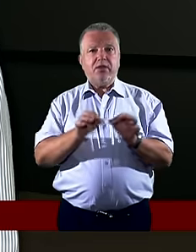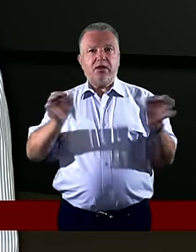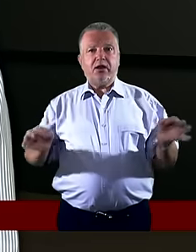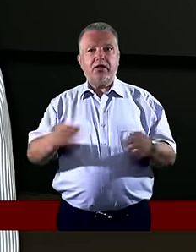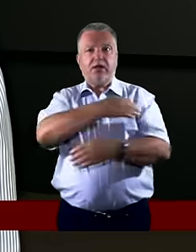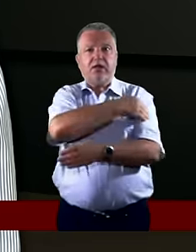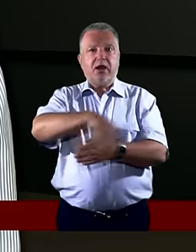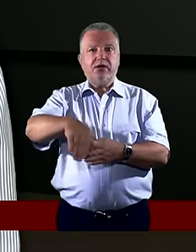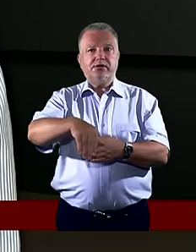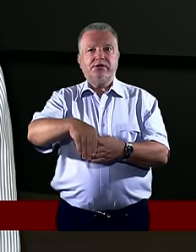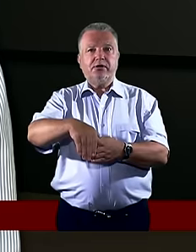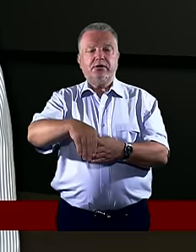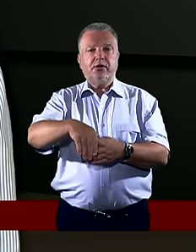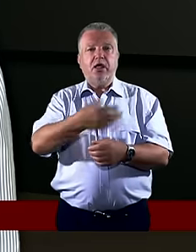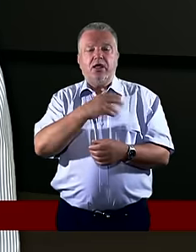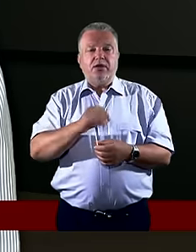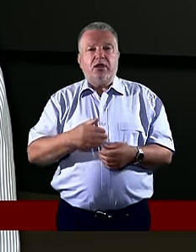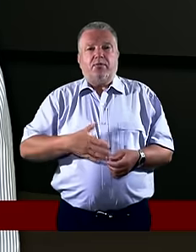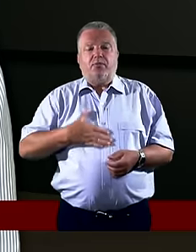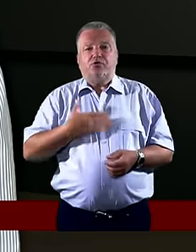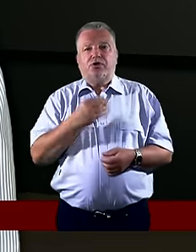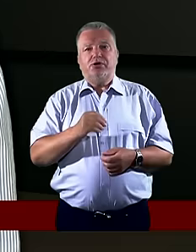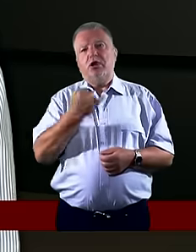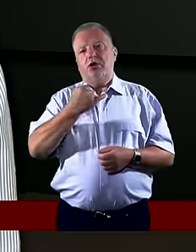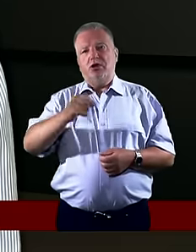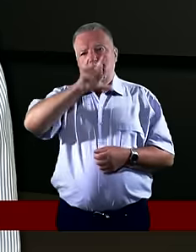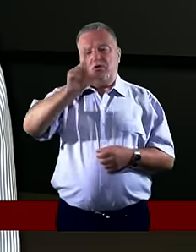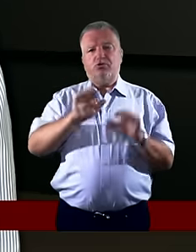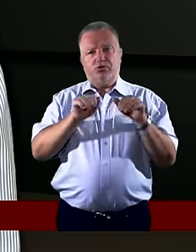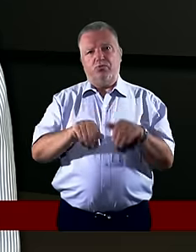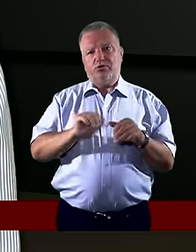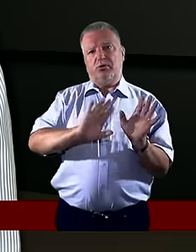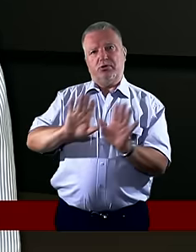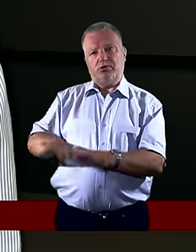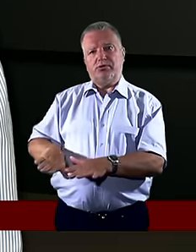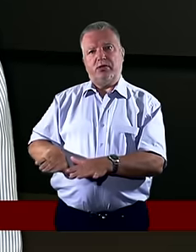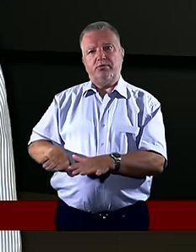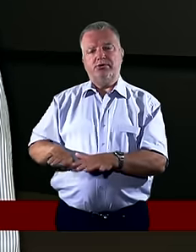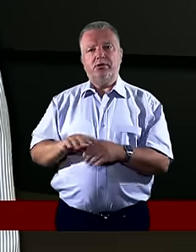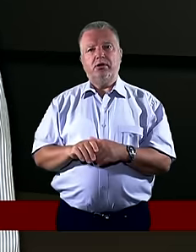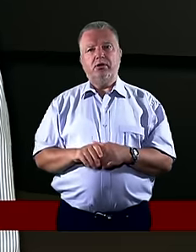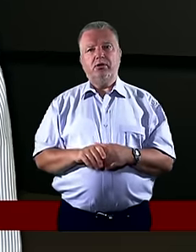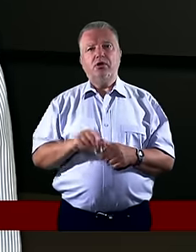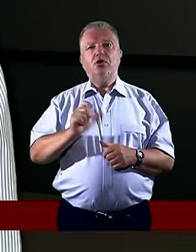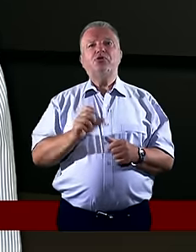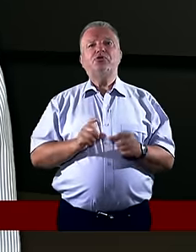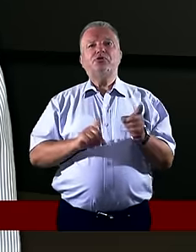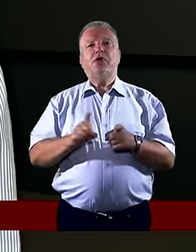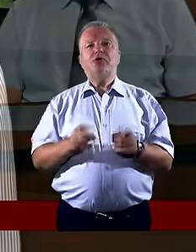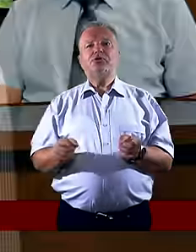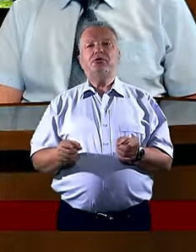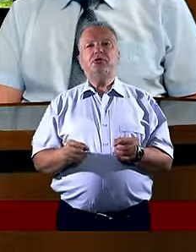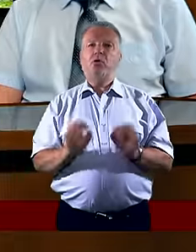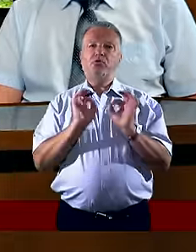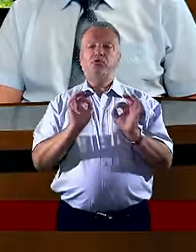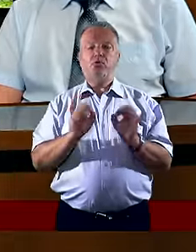Nie ma granic. Nie ma takiego poczucia, że inni, porządni ludzie, to można ich zostawić, bo co znaczy porządny człowiek?